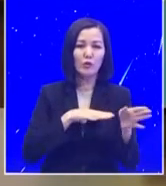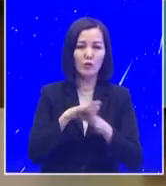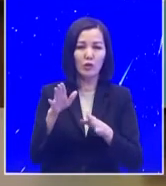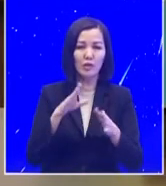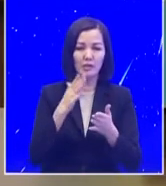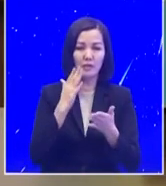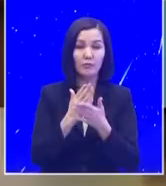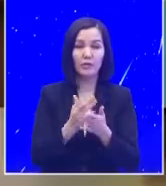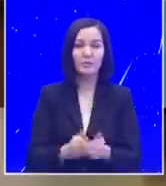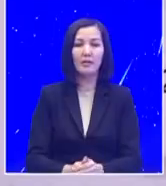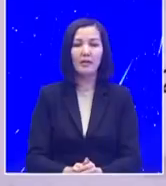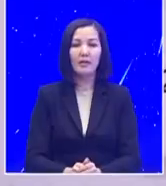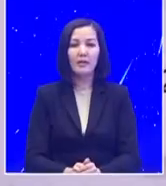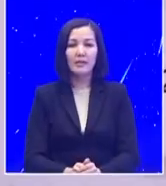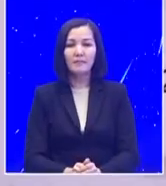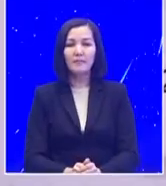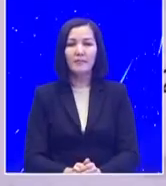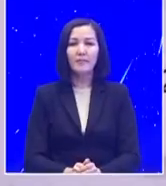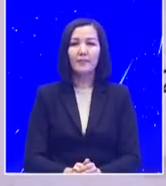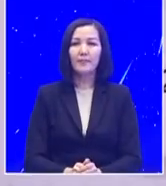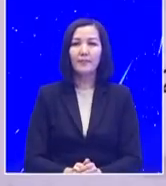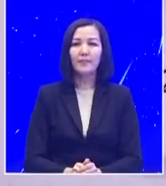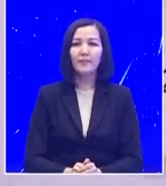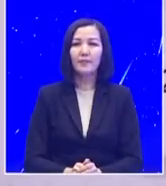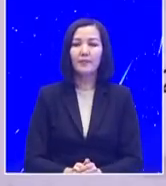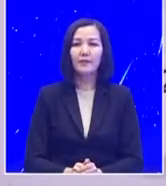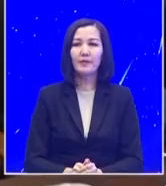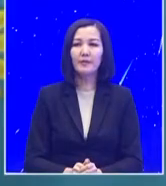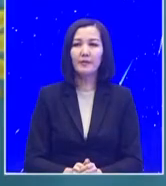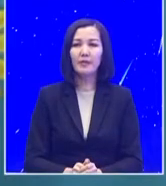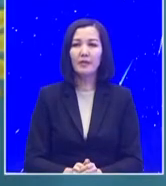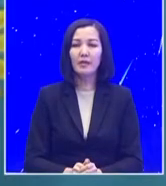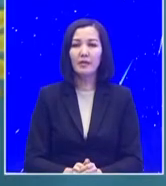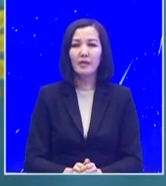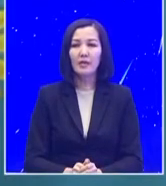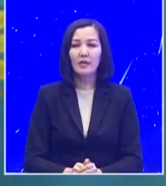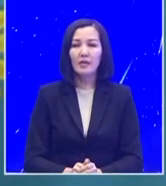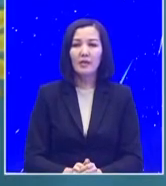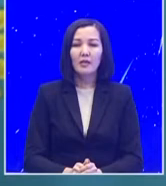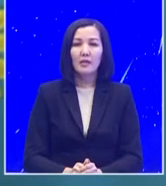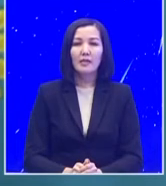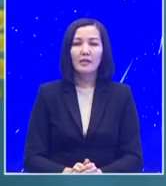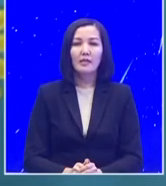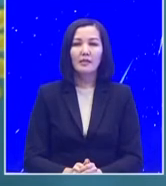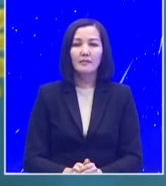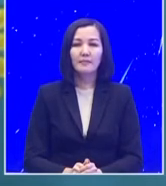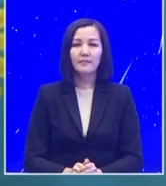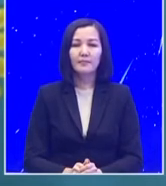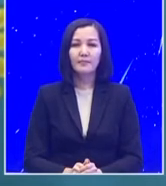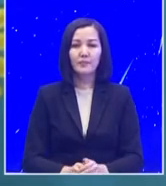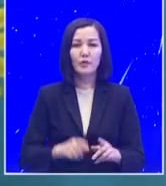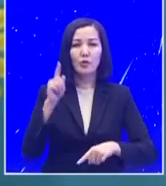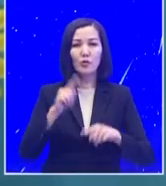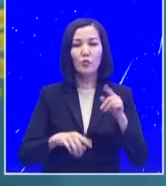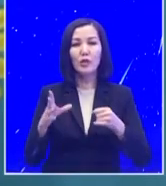44 жоба жүзеге асып жатыр. В рамках проекта «Туған жер» «Туған